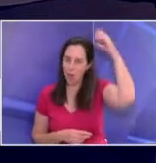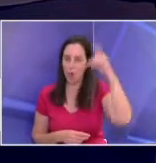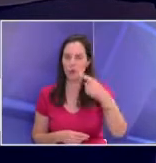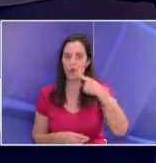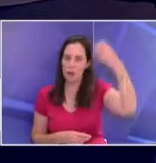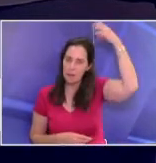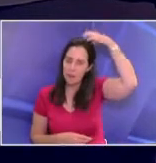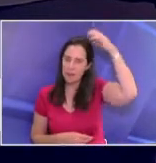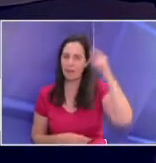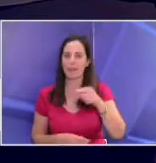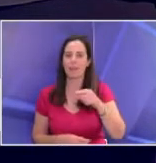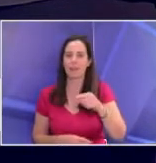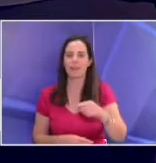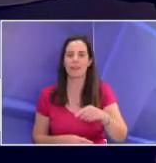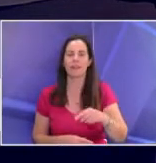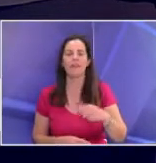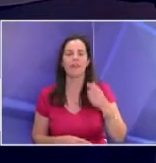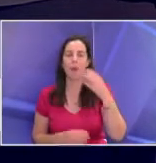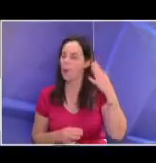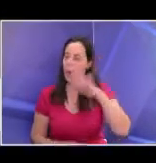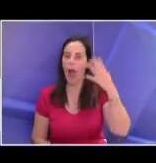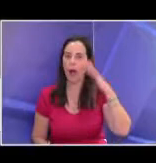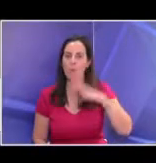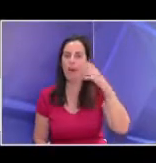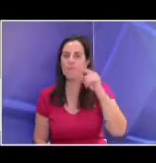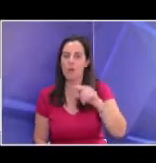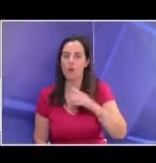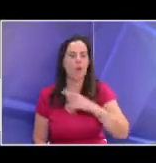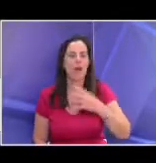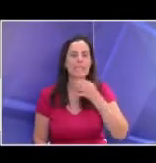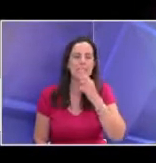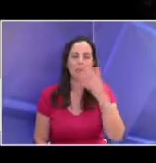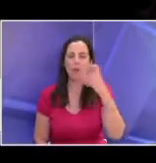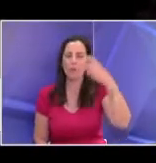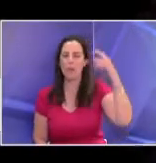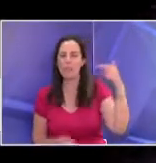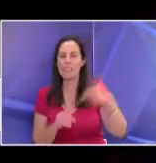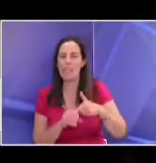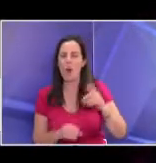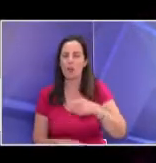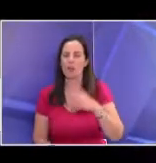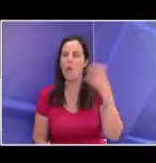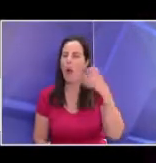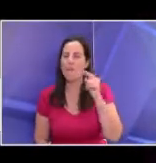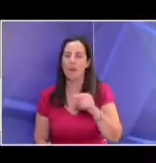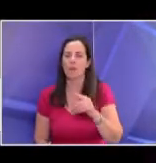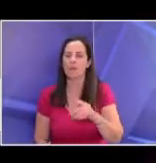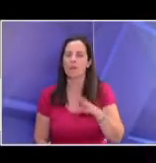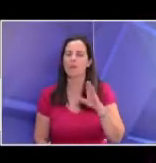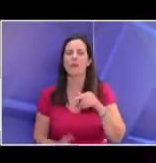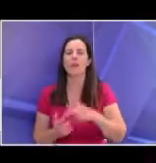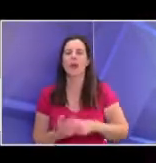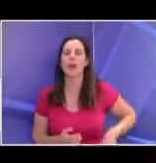נוהג לקרוא לו MBS, עד לא מזמן יקיר המערב. כן, האהוב הצעיר. כן, זה מישהו שבהחלט פתח מערכים